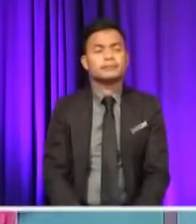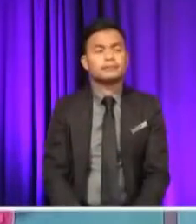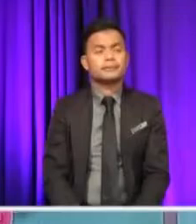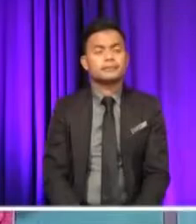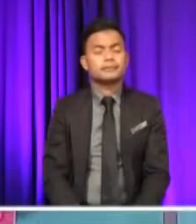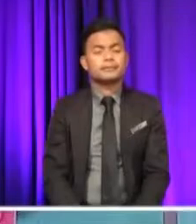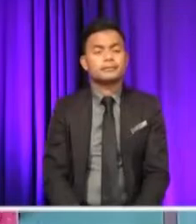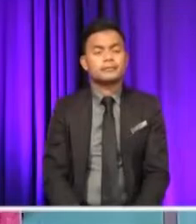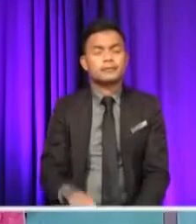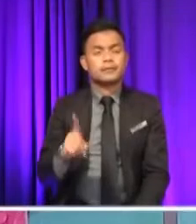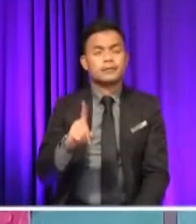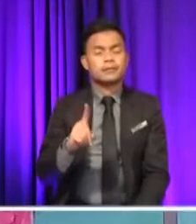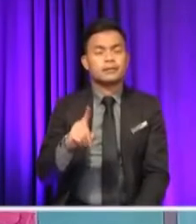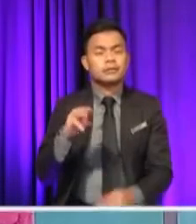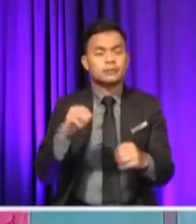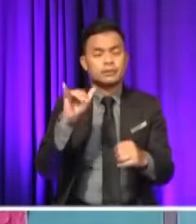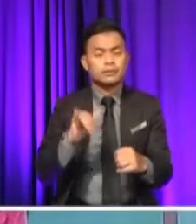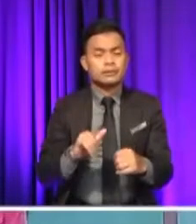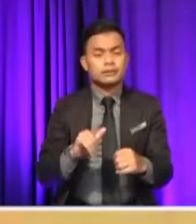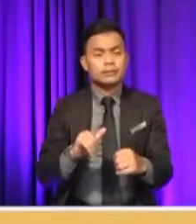markah. Mana pelajar cemerlang boleh jawab ni?